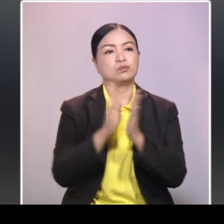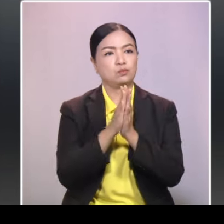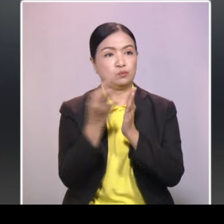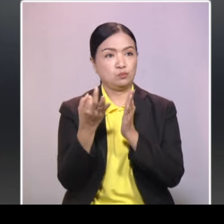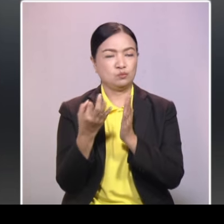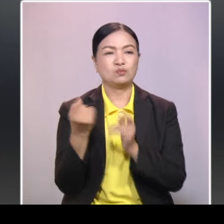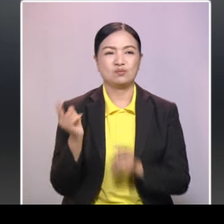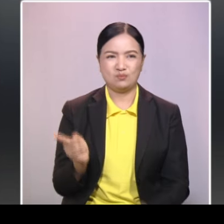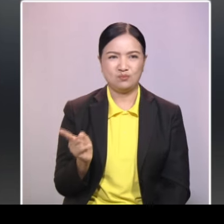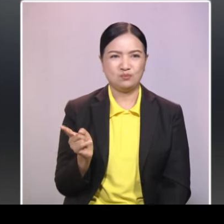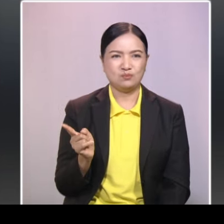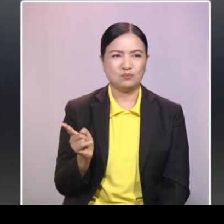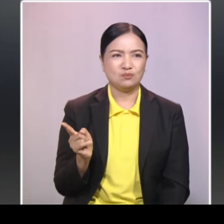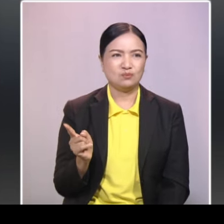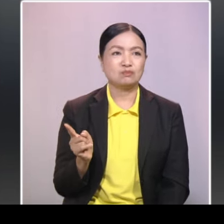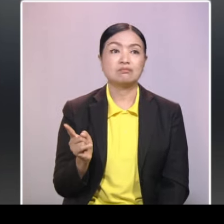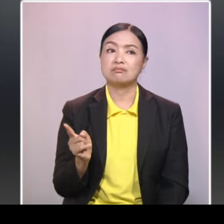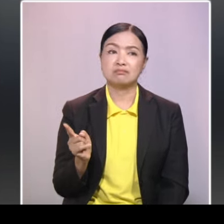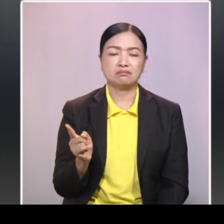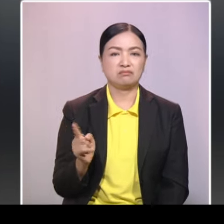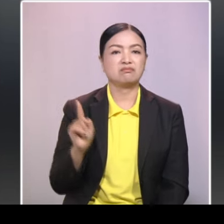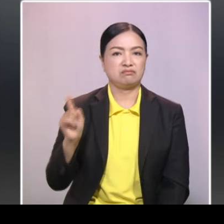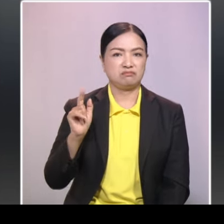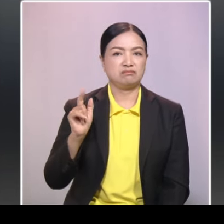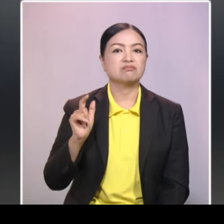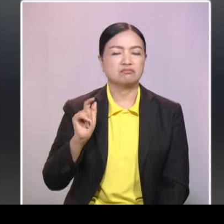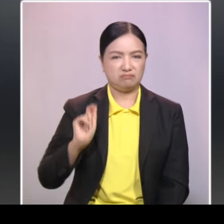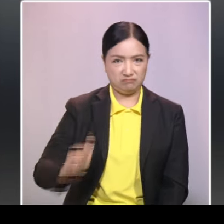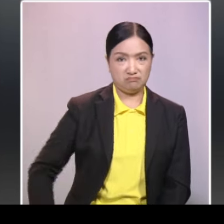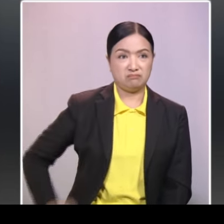น่ารวมดาวกองร้อยปลอยเต็แต่งตัเป็ตำร capacidad